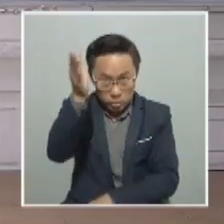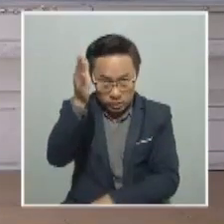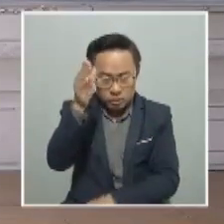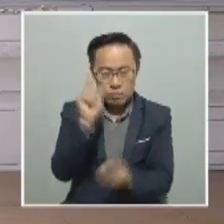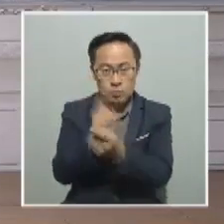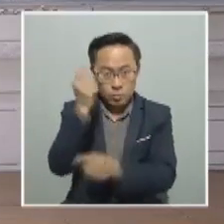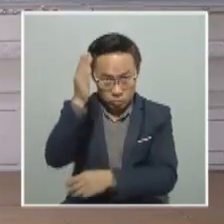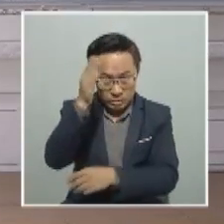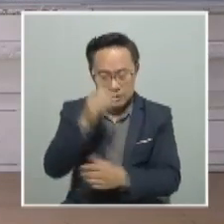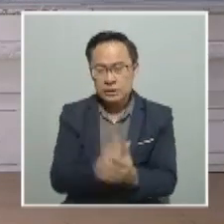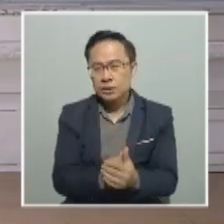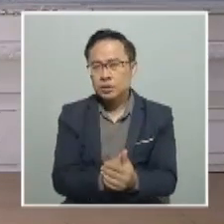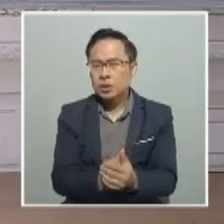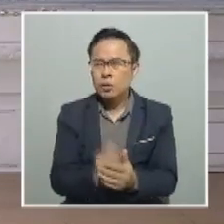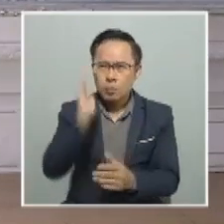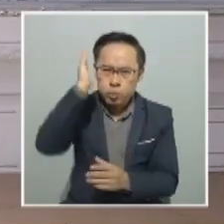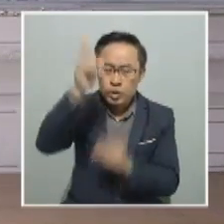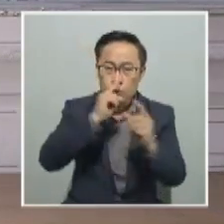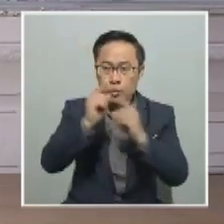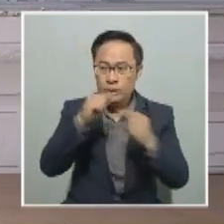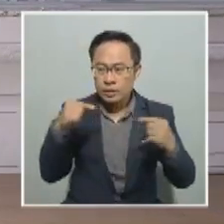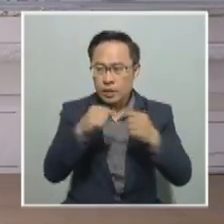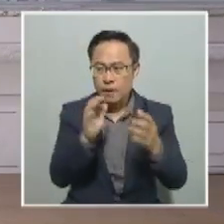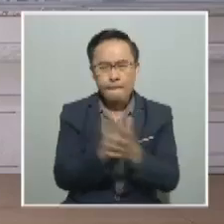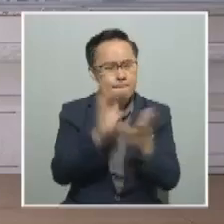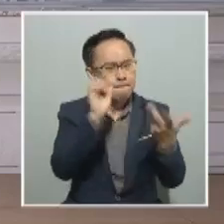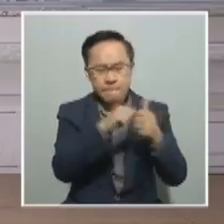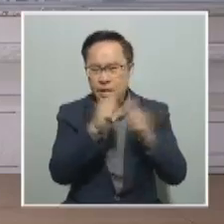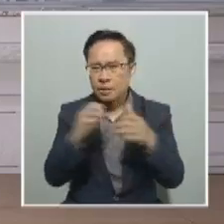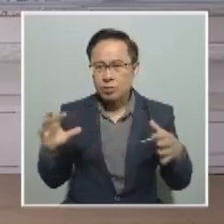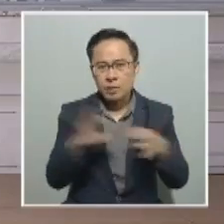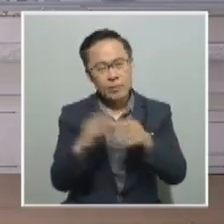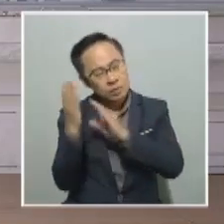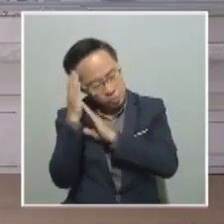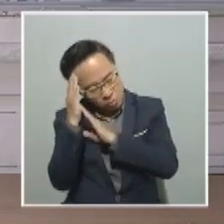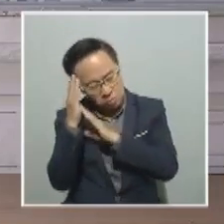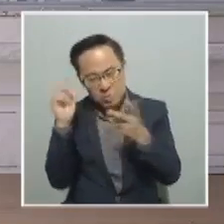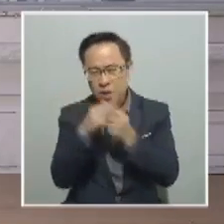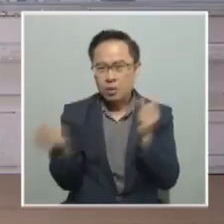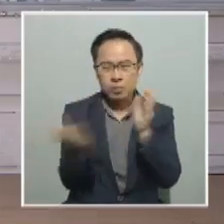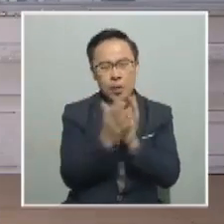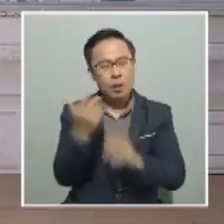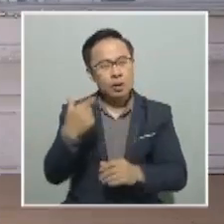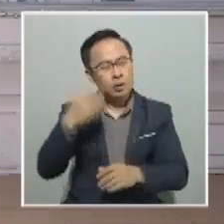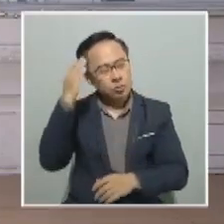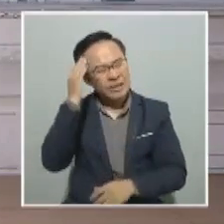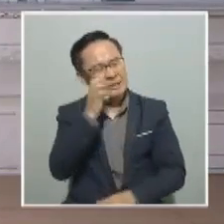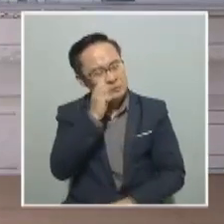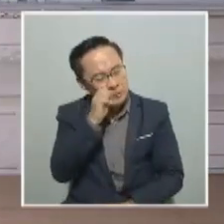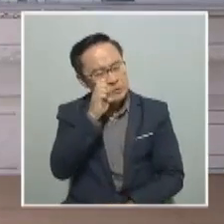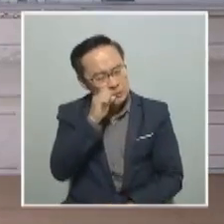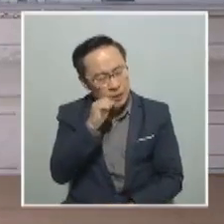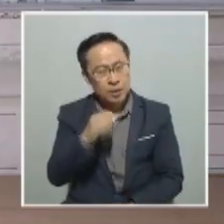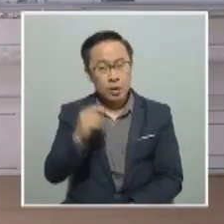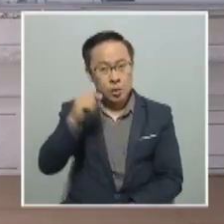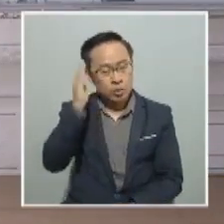มาติดตามชมกันเพราะว่าพรุ่งนี้เนี่ยจะเป็นเรื่องสารพัดปัญหาเกี่ยวกับการนอน โอ้จริงนอนละเมอนอนกัดฟัน ปวด